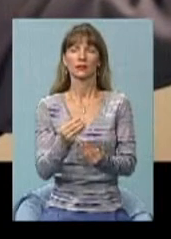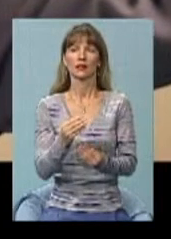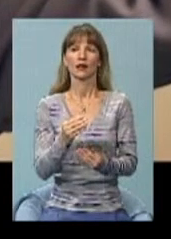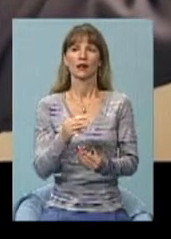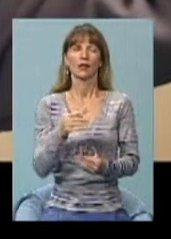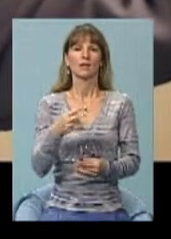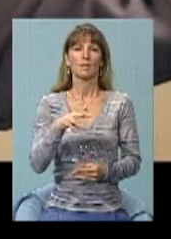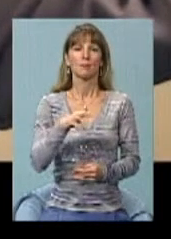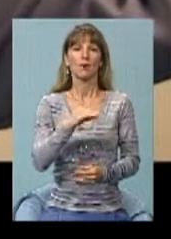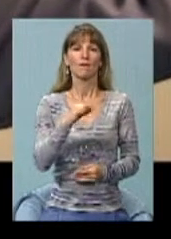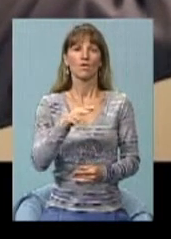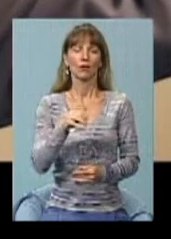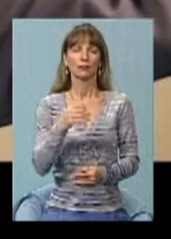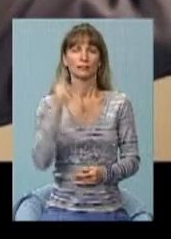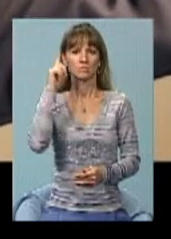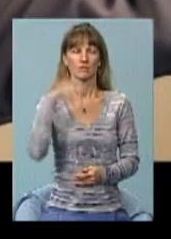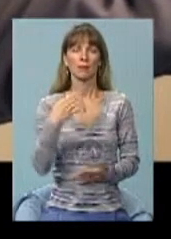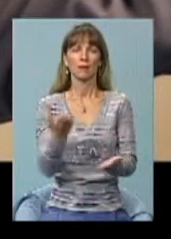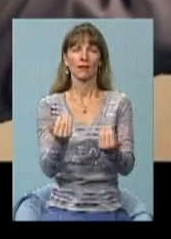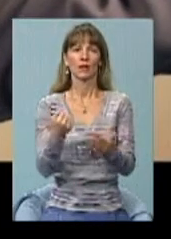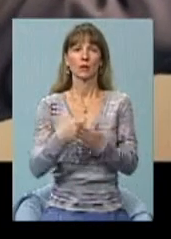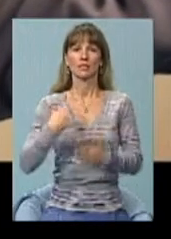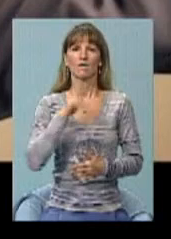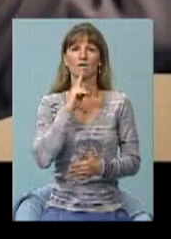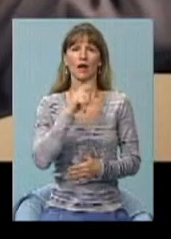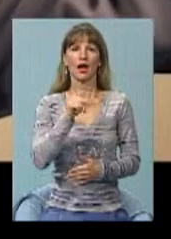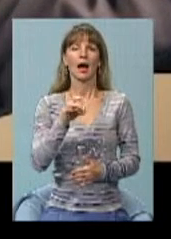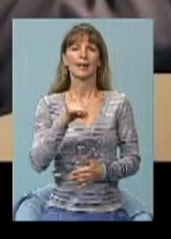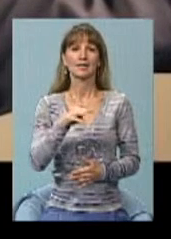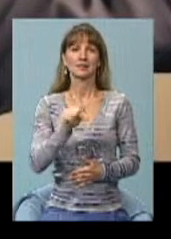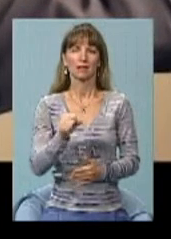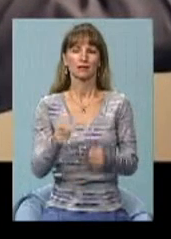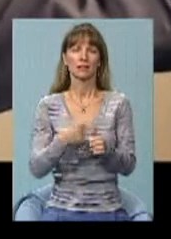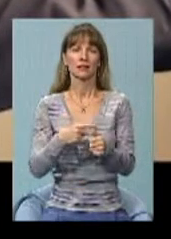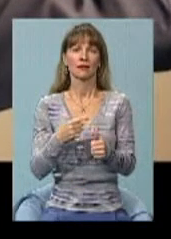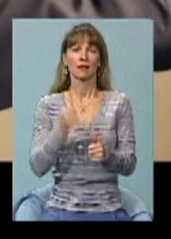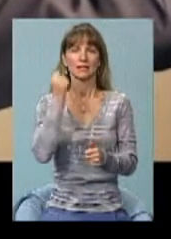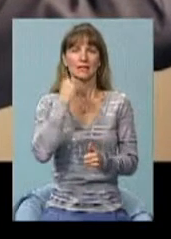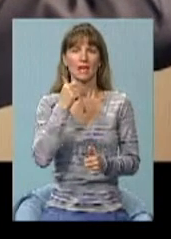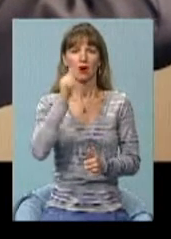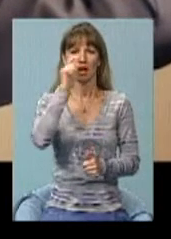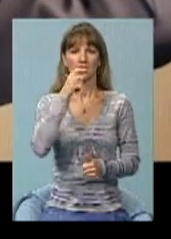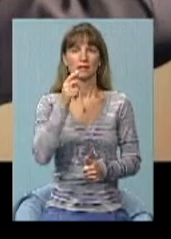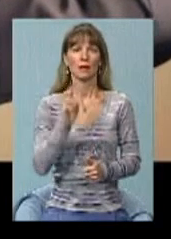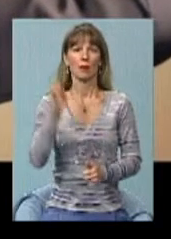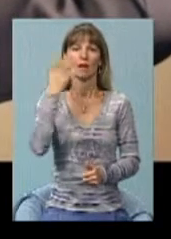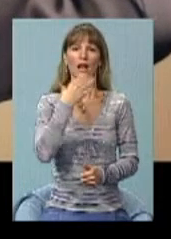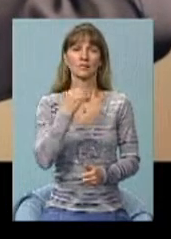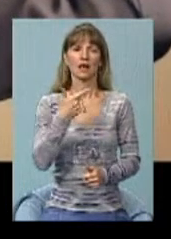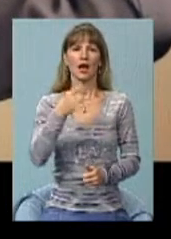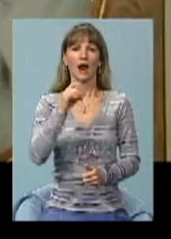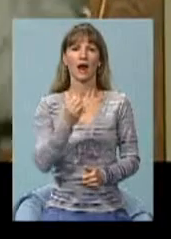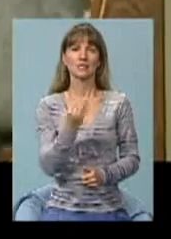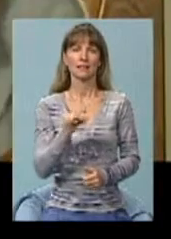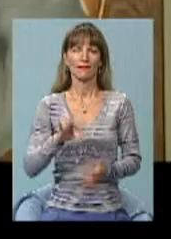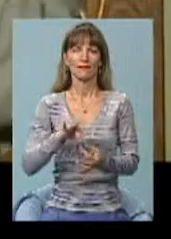міфології для позначення здатності привертати до себе увагу. Харитами називалися старогрецькі богині краси, грації і